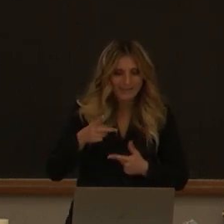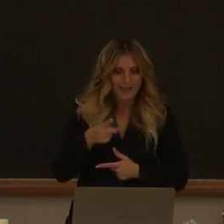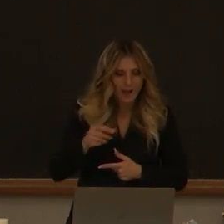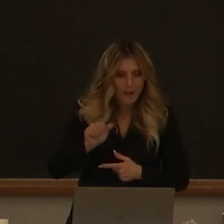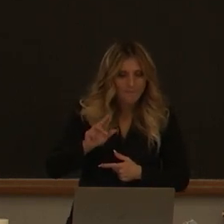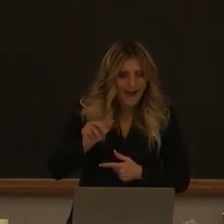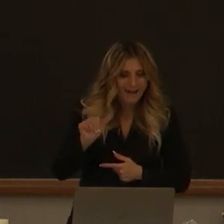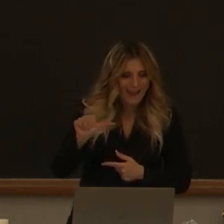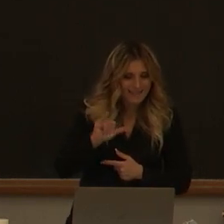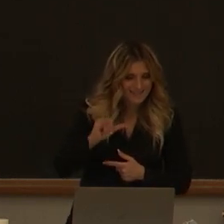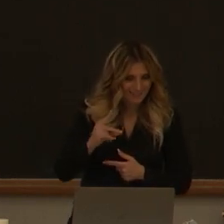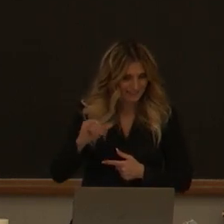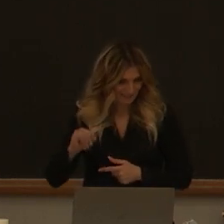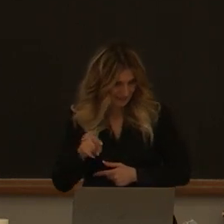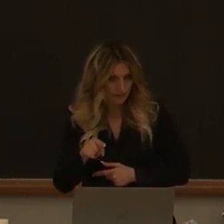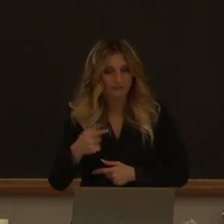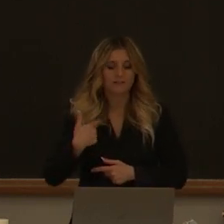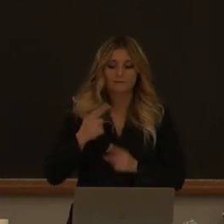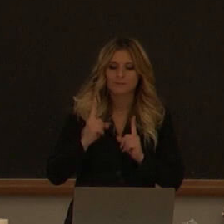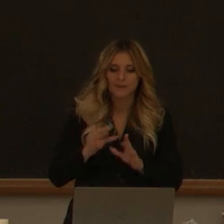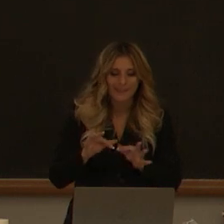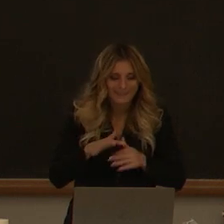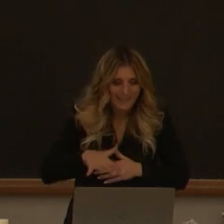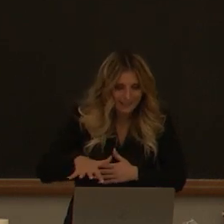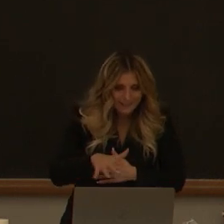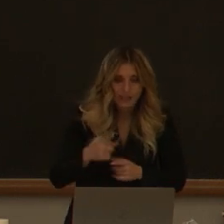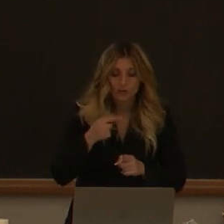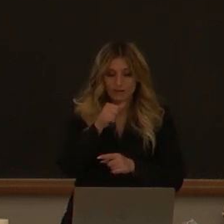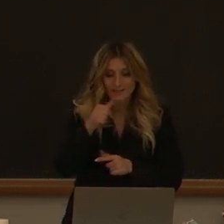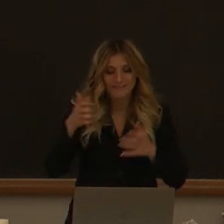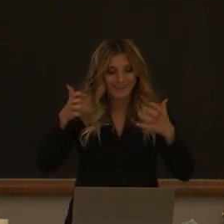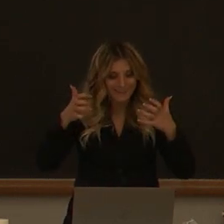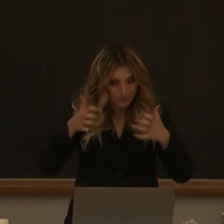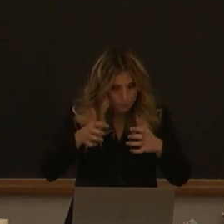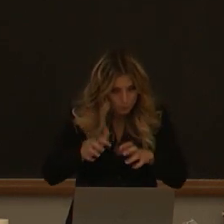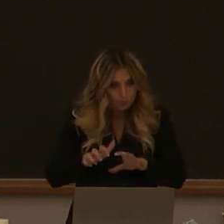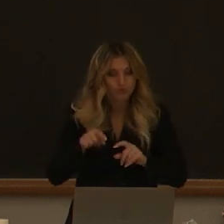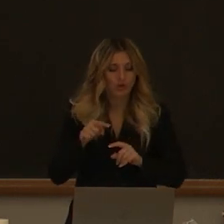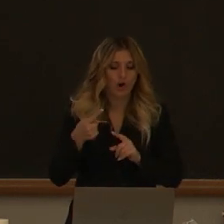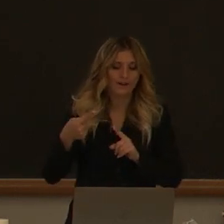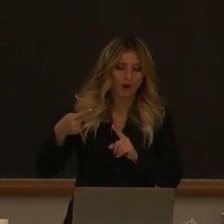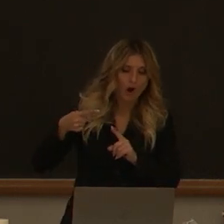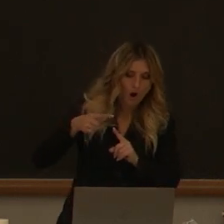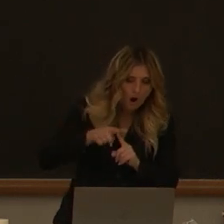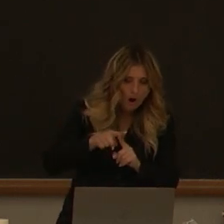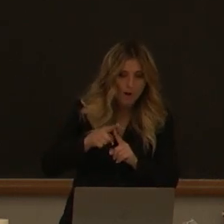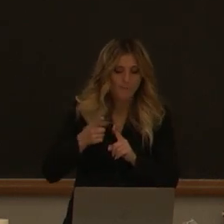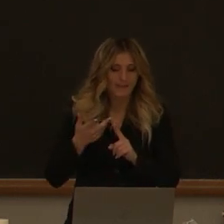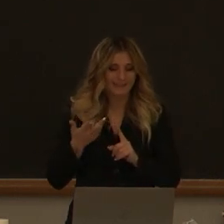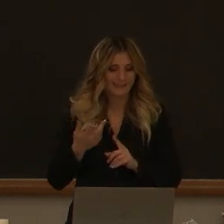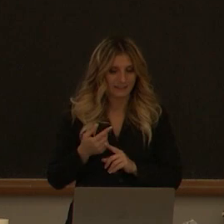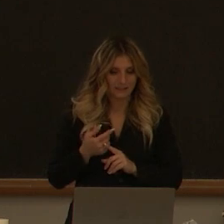parassiti, ovviamente con preservazione della salute del suolo, la riduzione, quindi come obiettivo, della rigidità